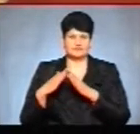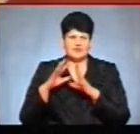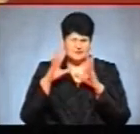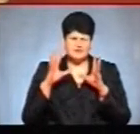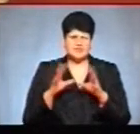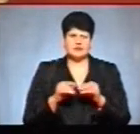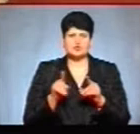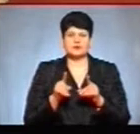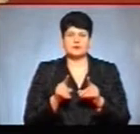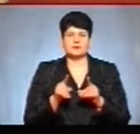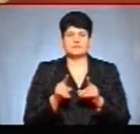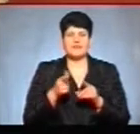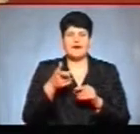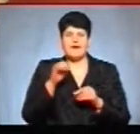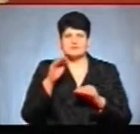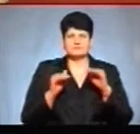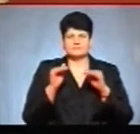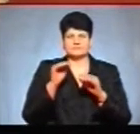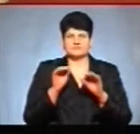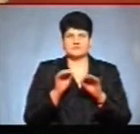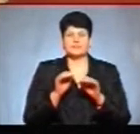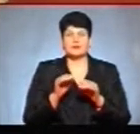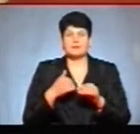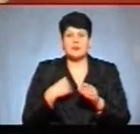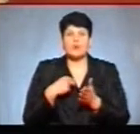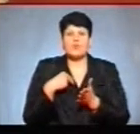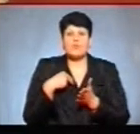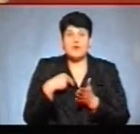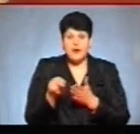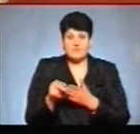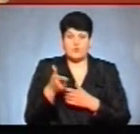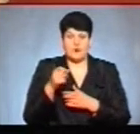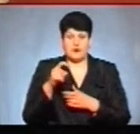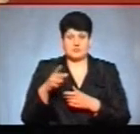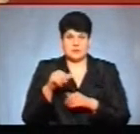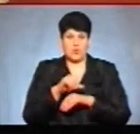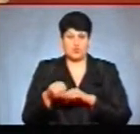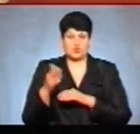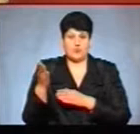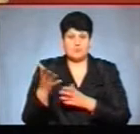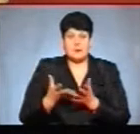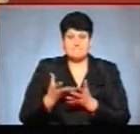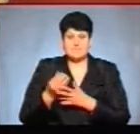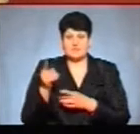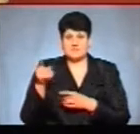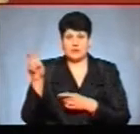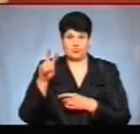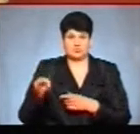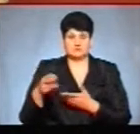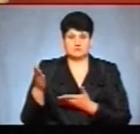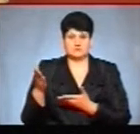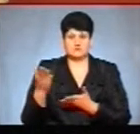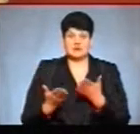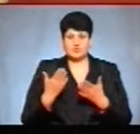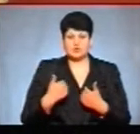щоб газовий баланс в країні звести, ми ще ж газ купляємо за кордони, правда? Тобто ми за нього платимо валюту. Якщо